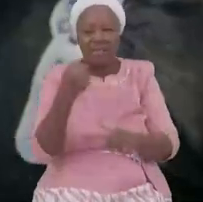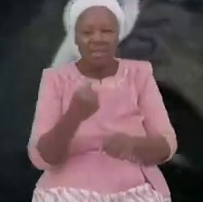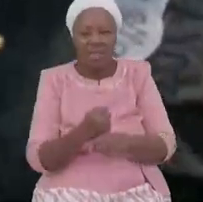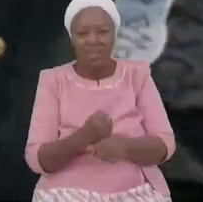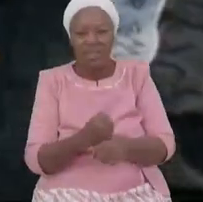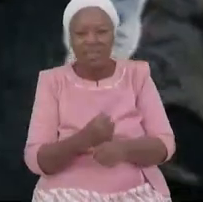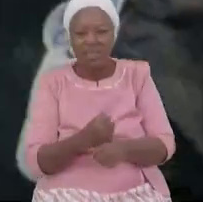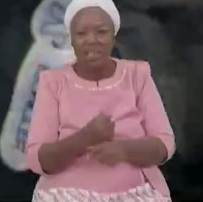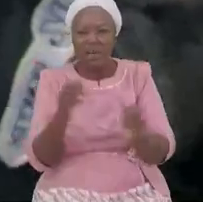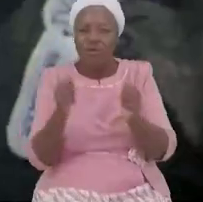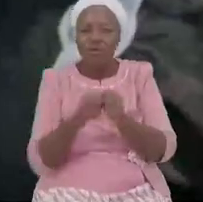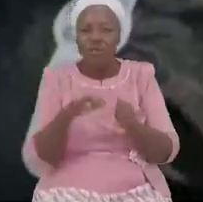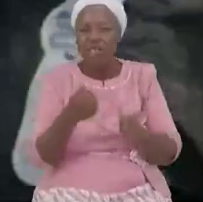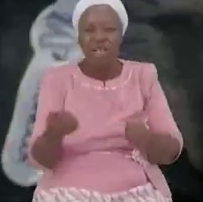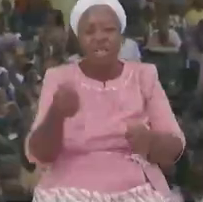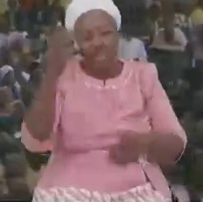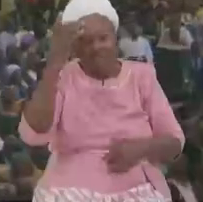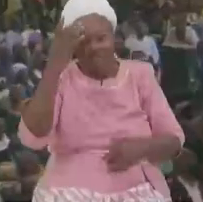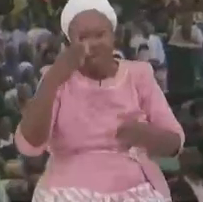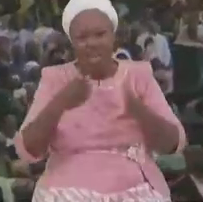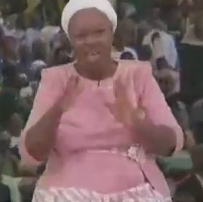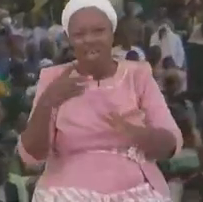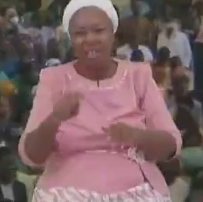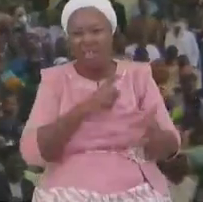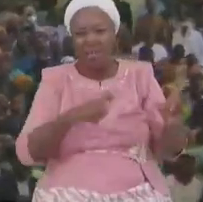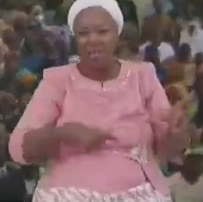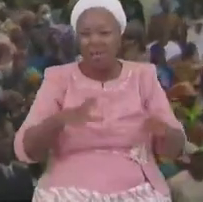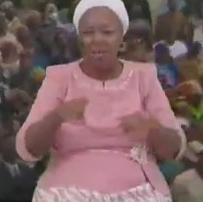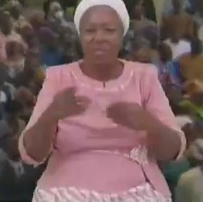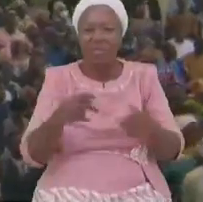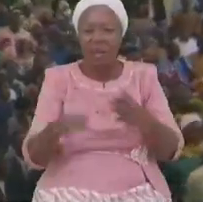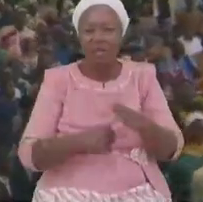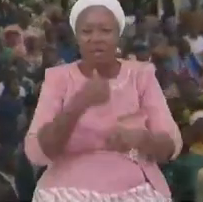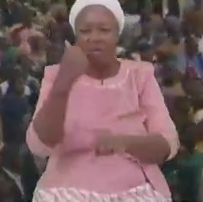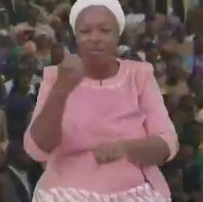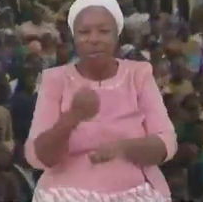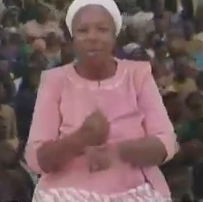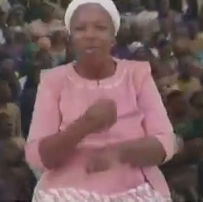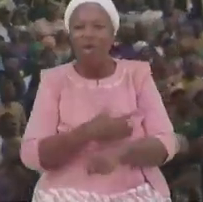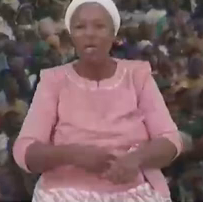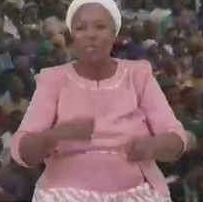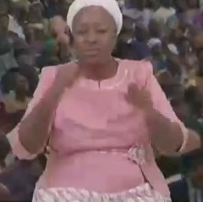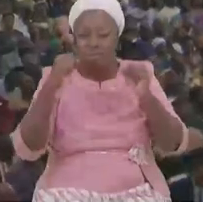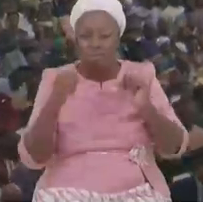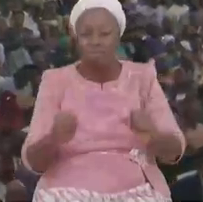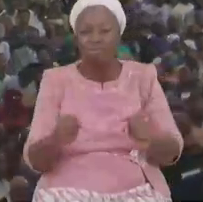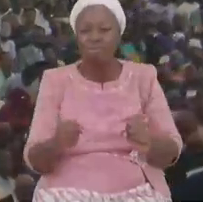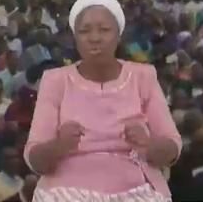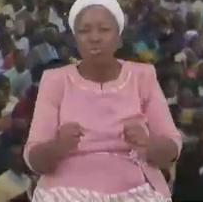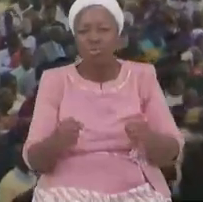avec une maladie, que le Seigneur te donne une guérison confirmée. Une guérison